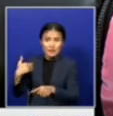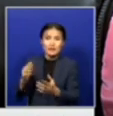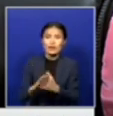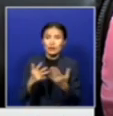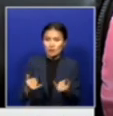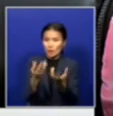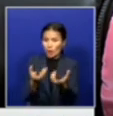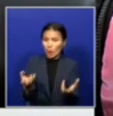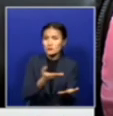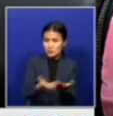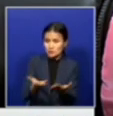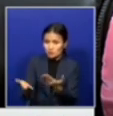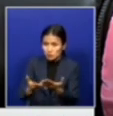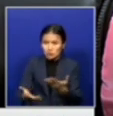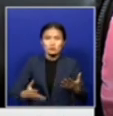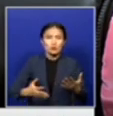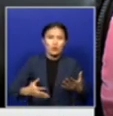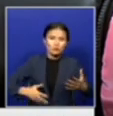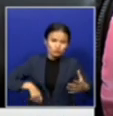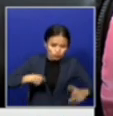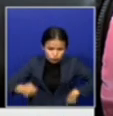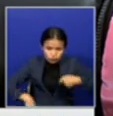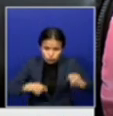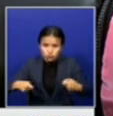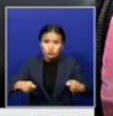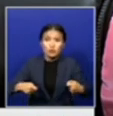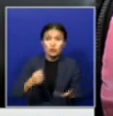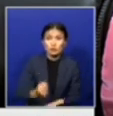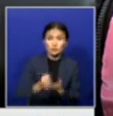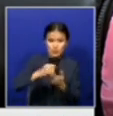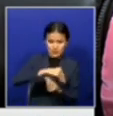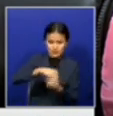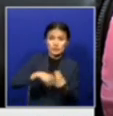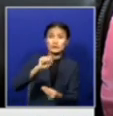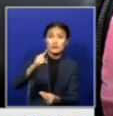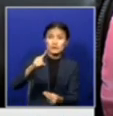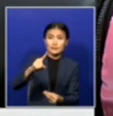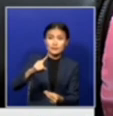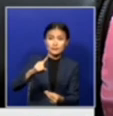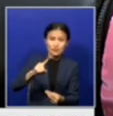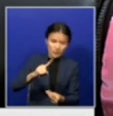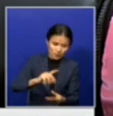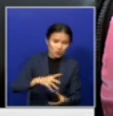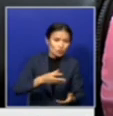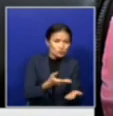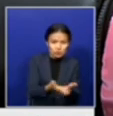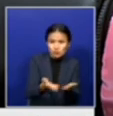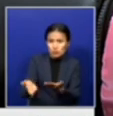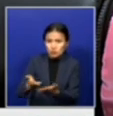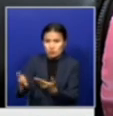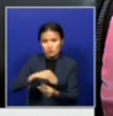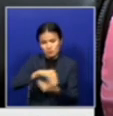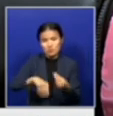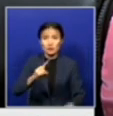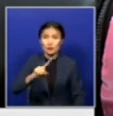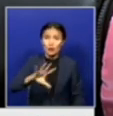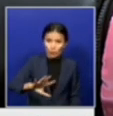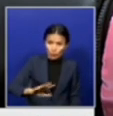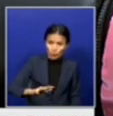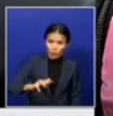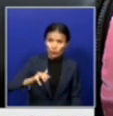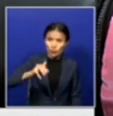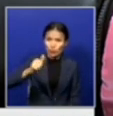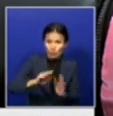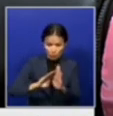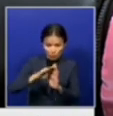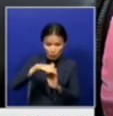จะเป็นพลังงานมันจะเป็นพลังในการขับเคลื่อนทางเศรษฐกิจได้พร้อมๆกันท่านประธานลองคิดดูเหมือนฝน